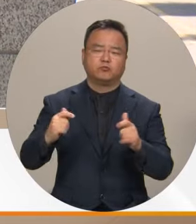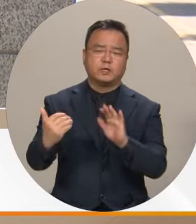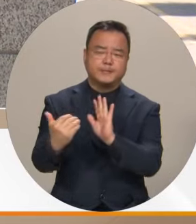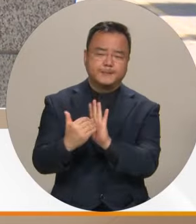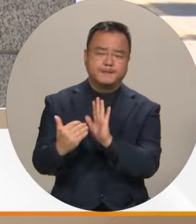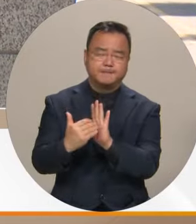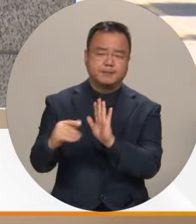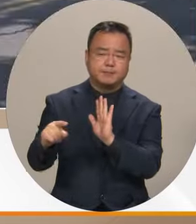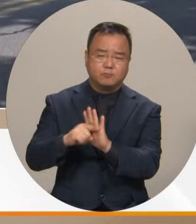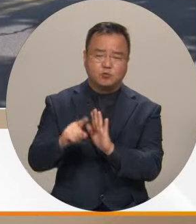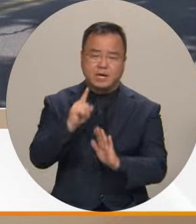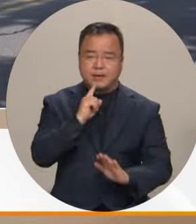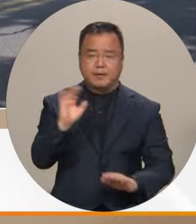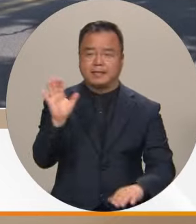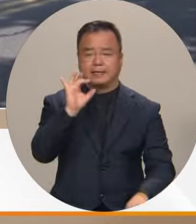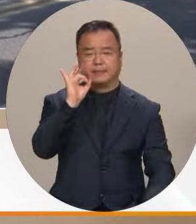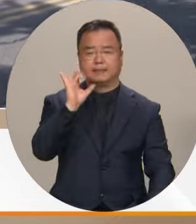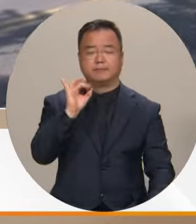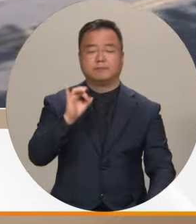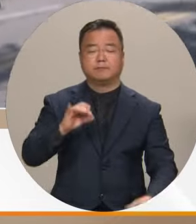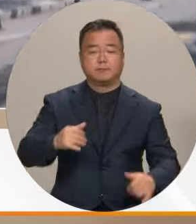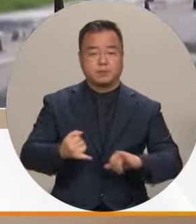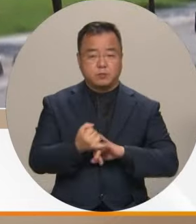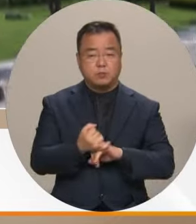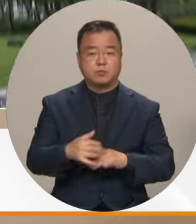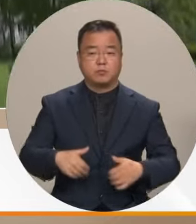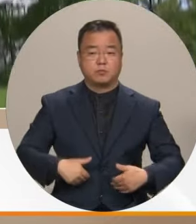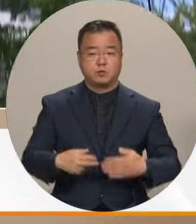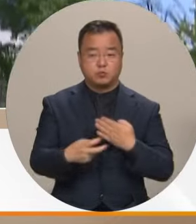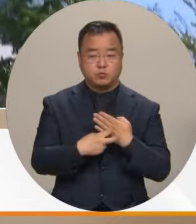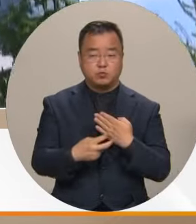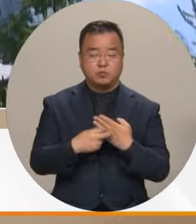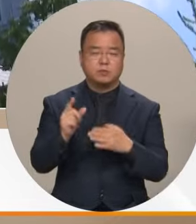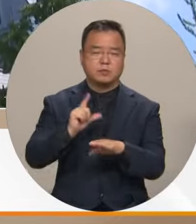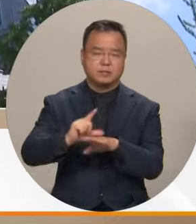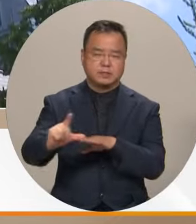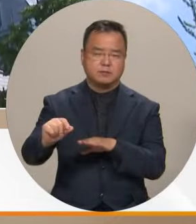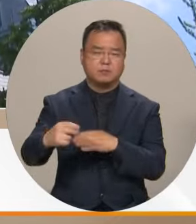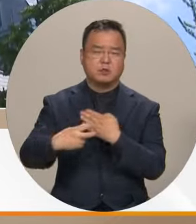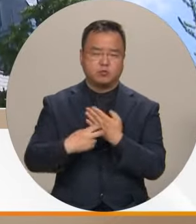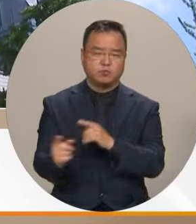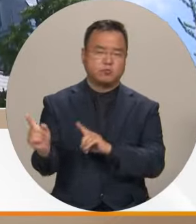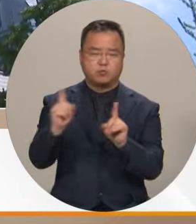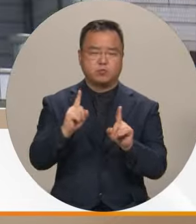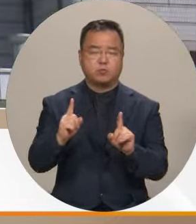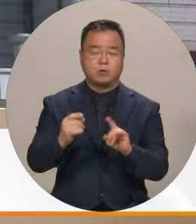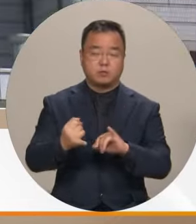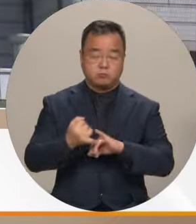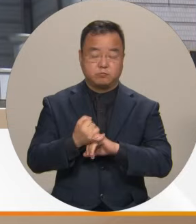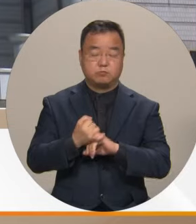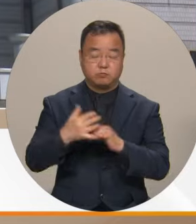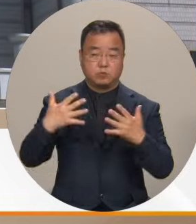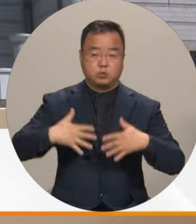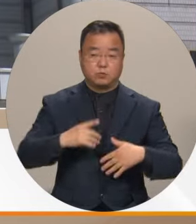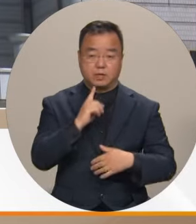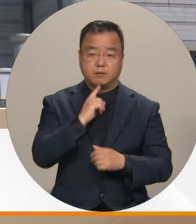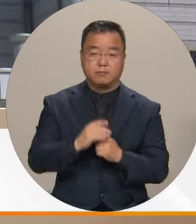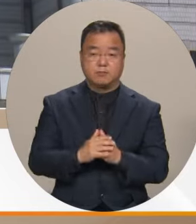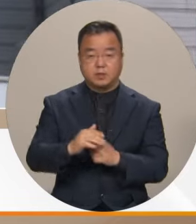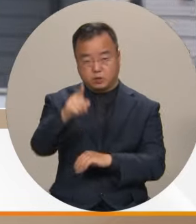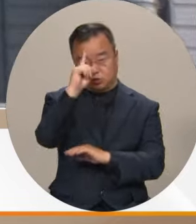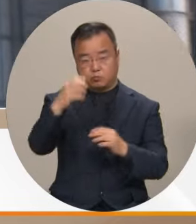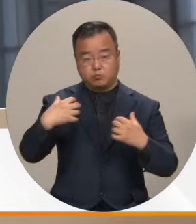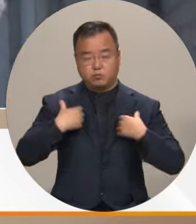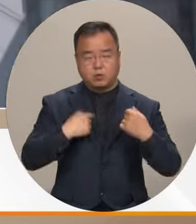라이 필수 의료와 지역 의료를 회복하기 위한 필수 전제라고 설명을 했습니다 하지만 정부가 제출한